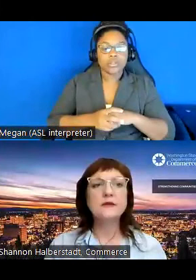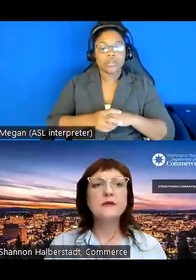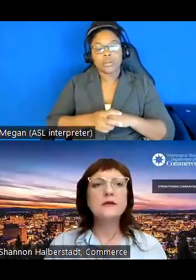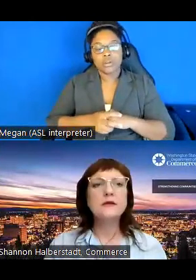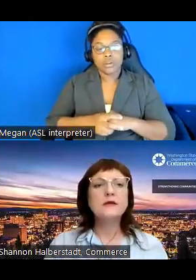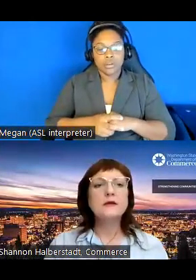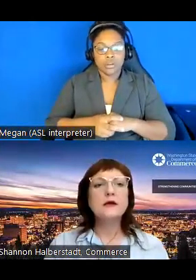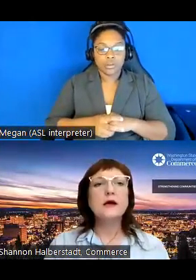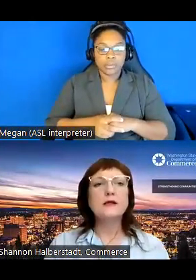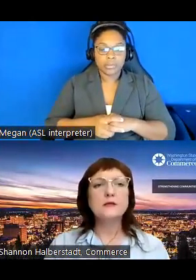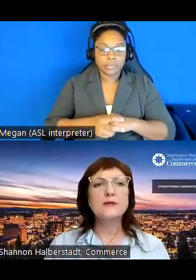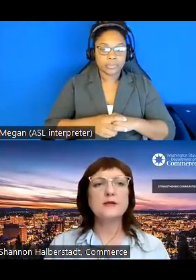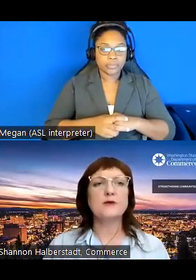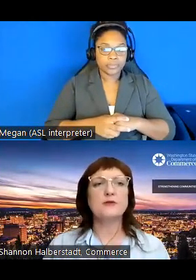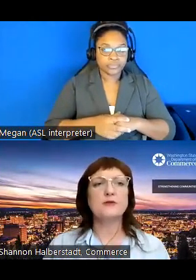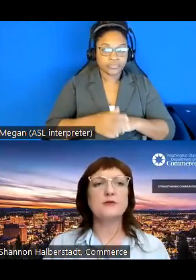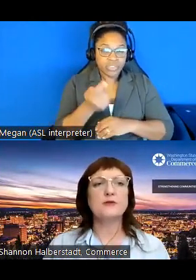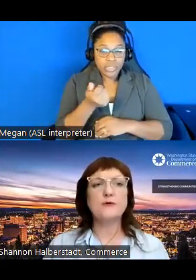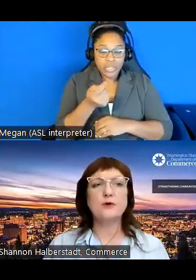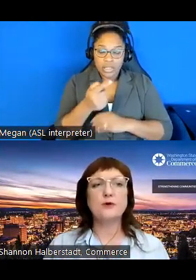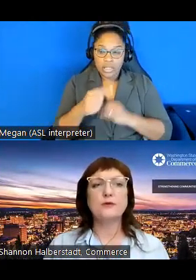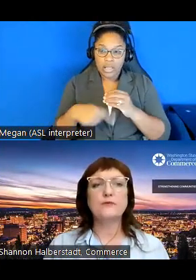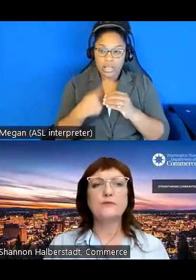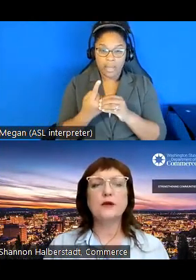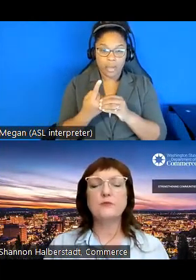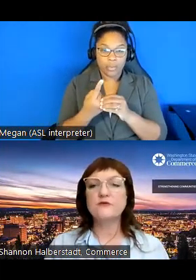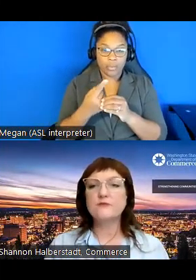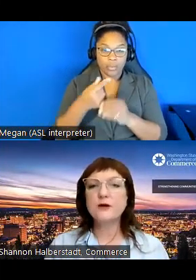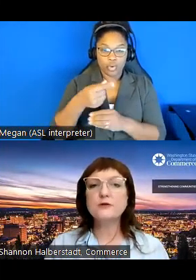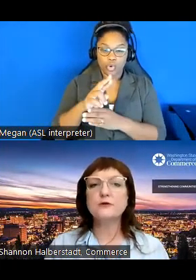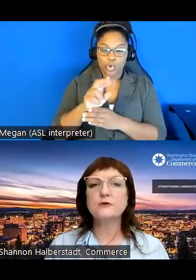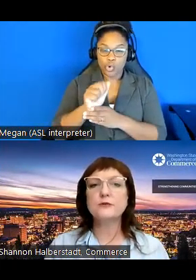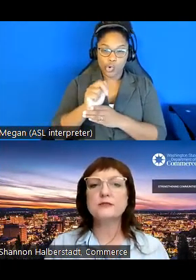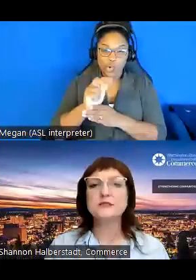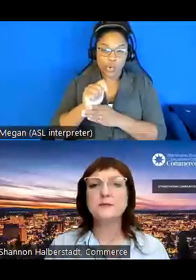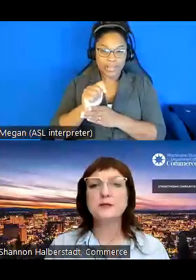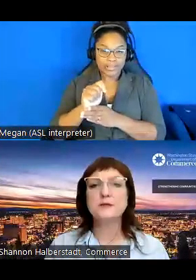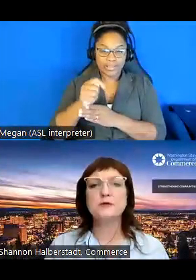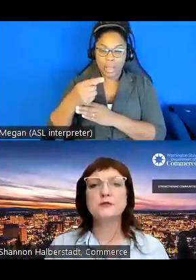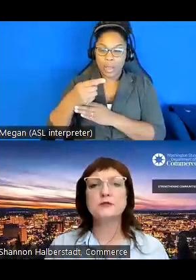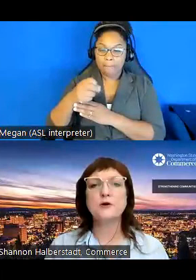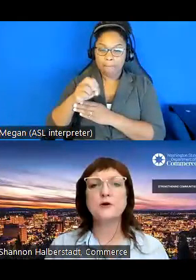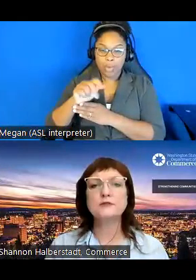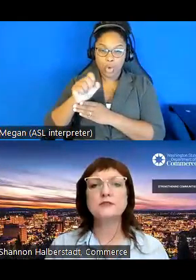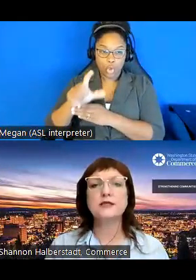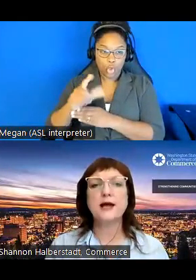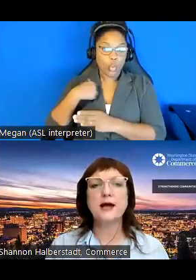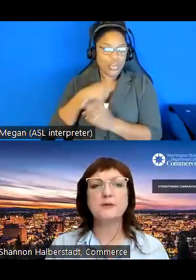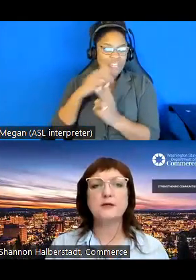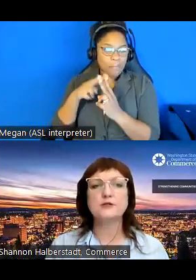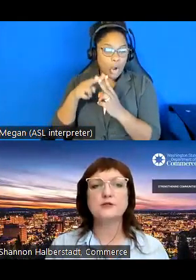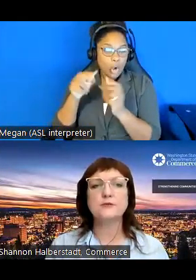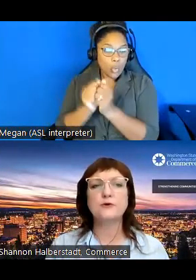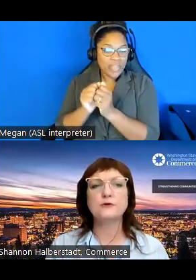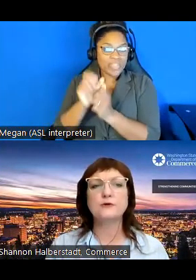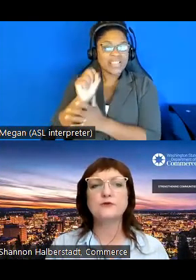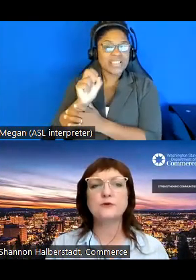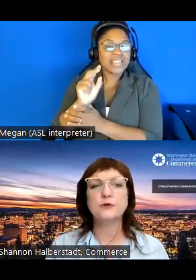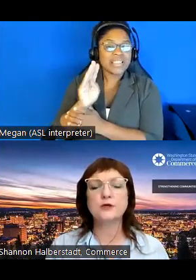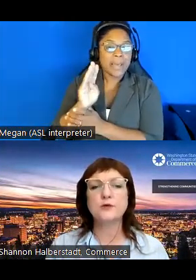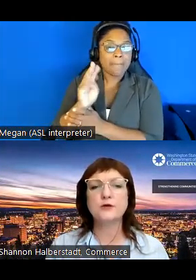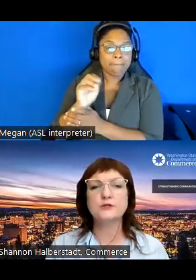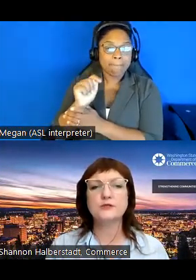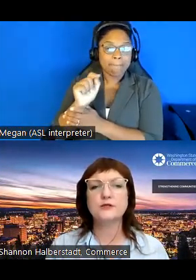commercegrants@submittable.com입니다. 거기로 질문을 보내주시면 됩니다. 이제 그 포털에 대해서 소개해 드리도록